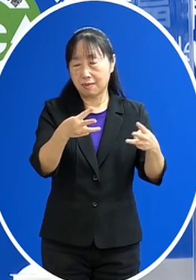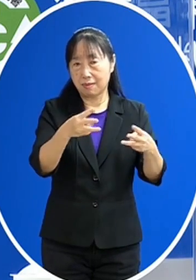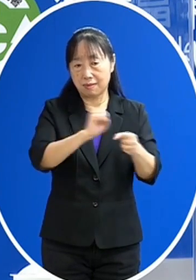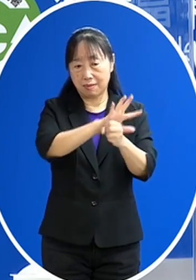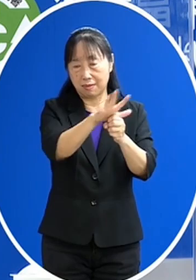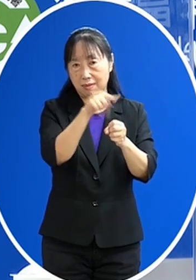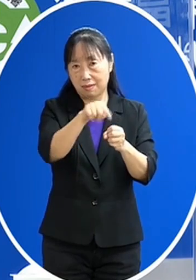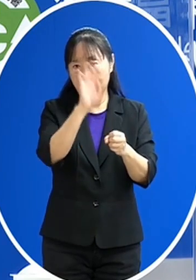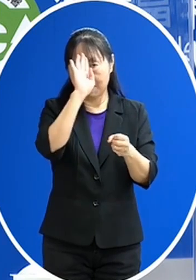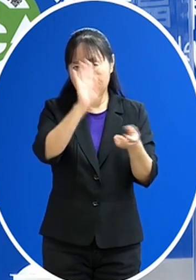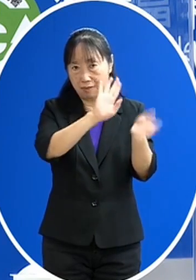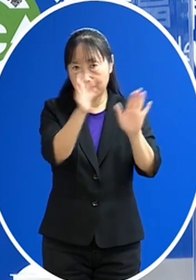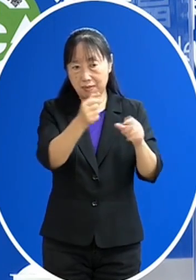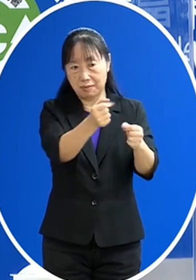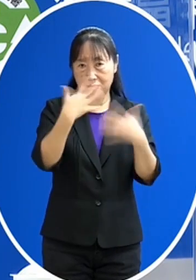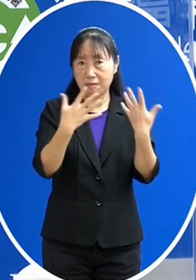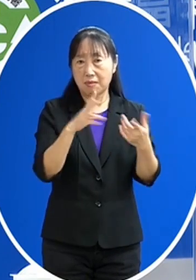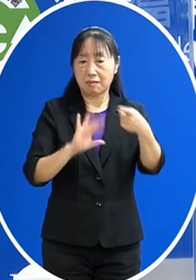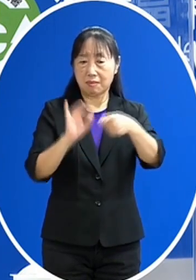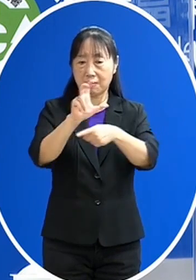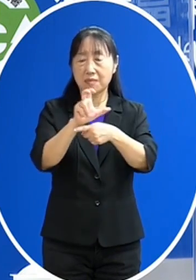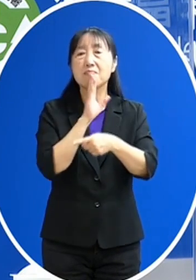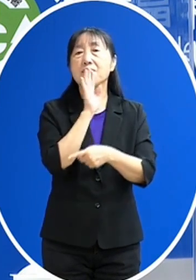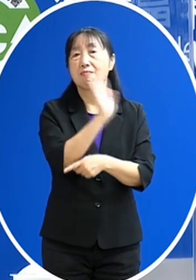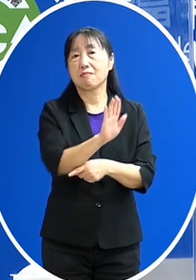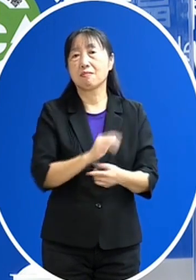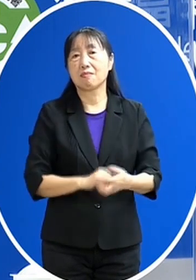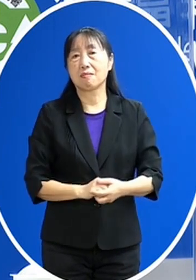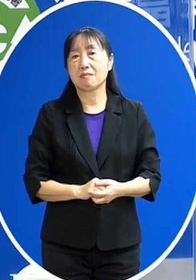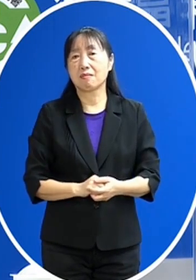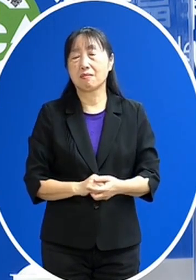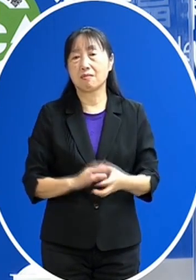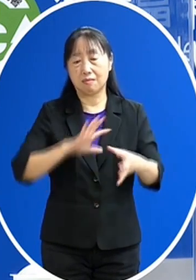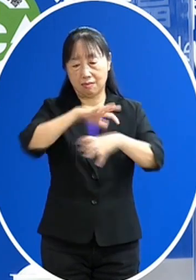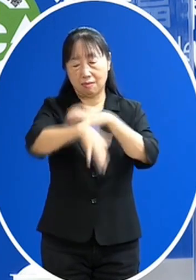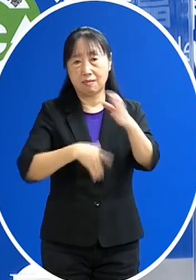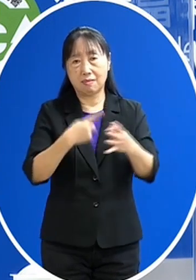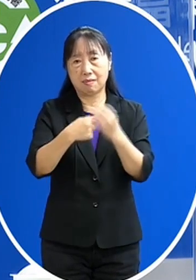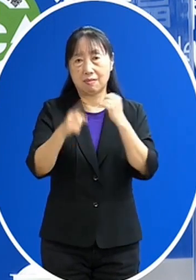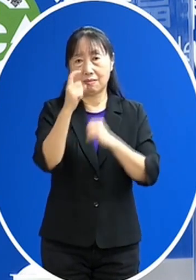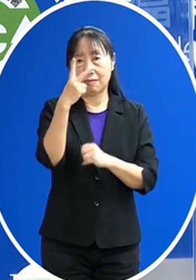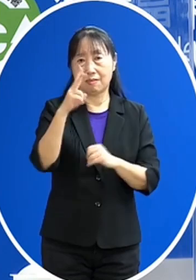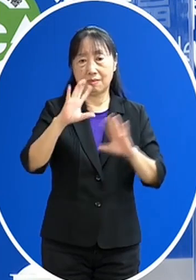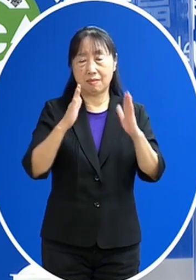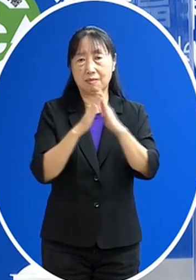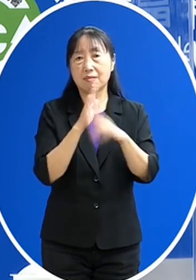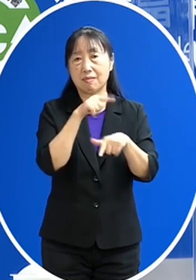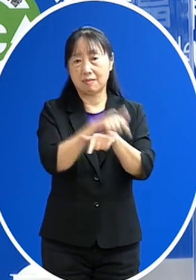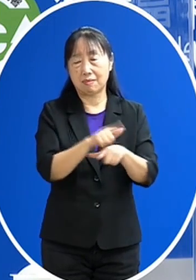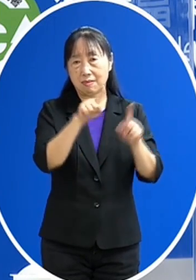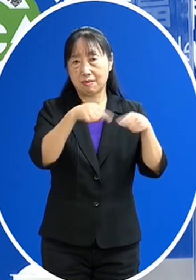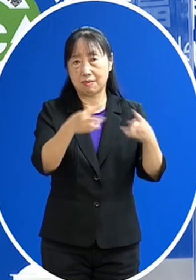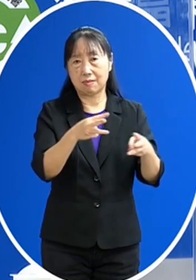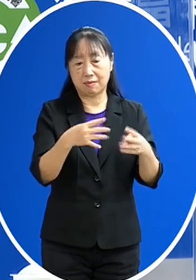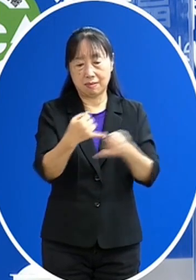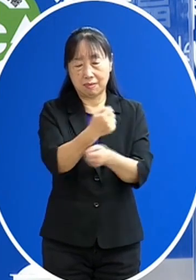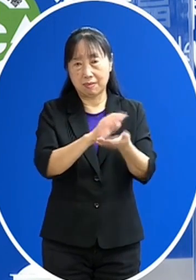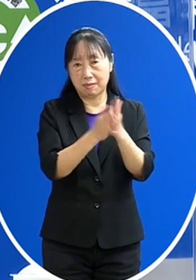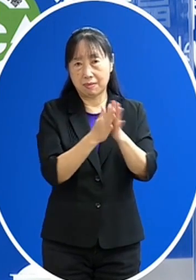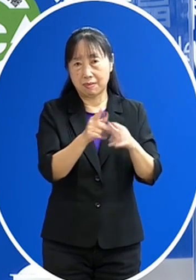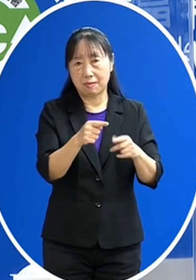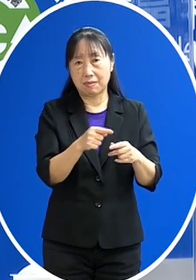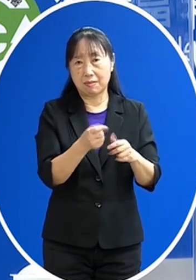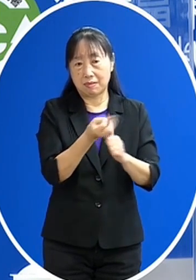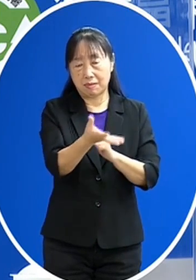的疫情相当的严峻，所以在全球有12国家已报告验出具有南非变异株的感染者。